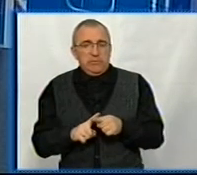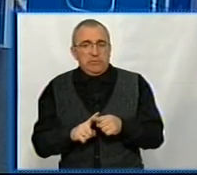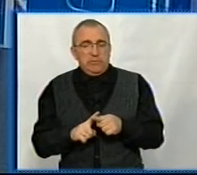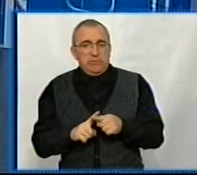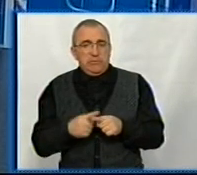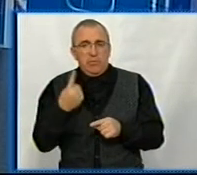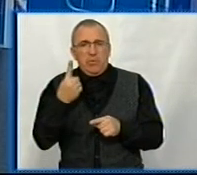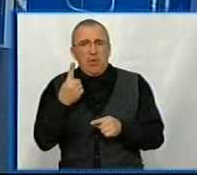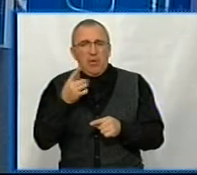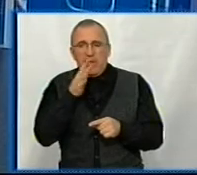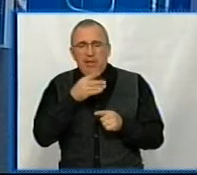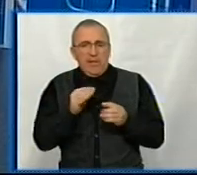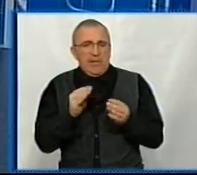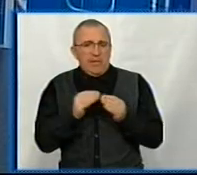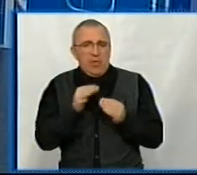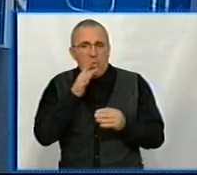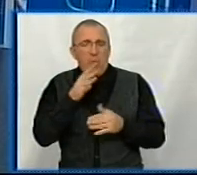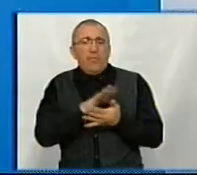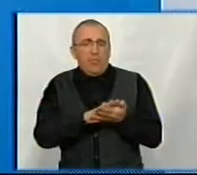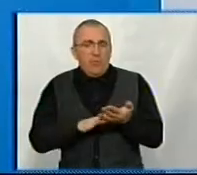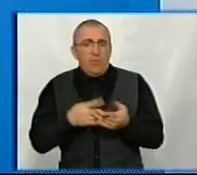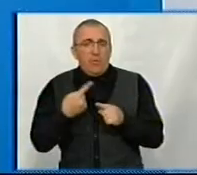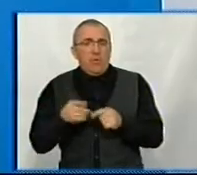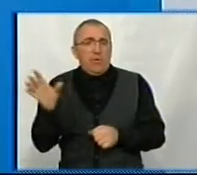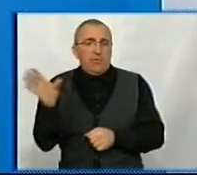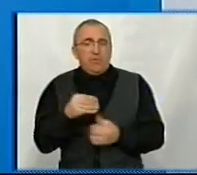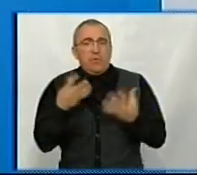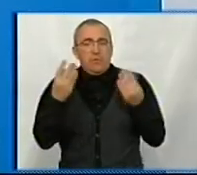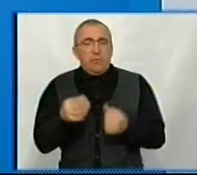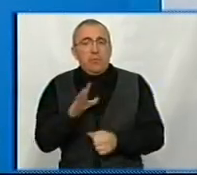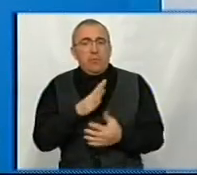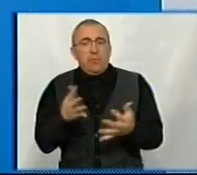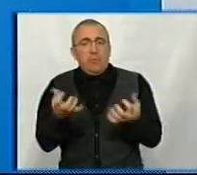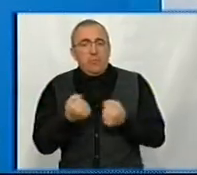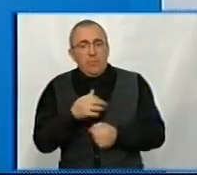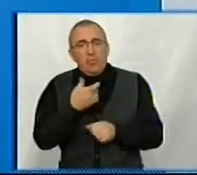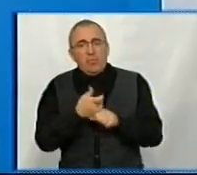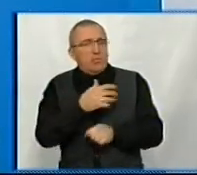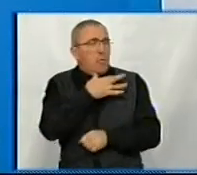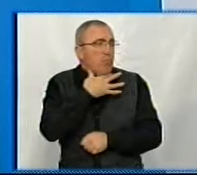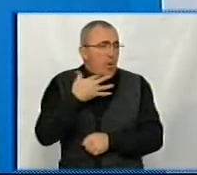один десяток років триває ця акція. Тому що саме в ці дні було прийнято дуже багато